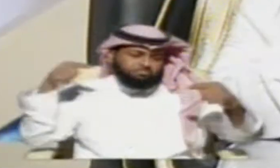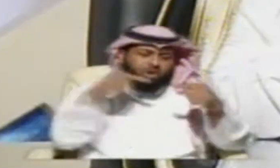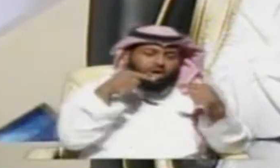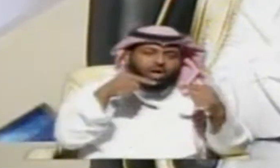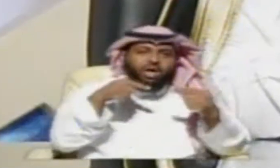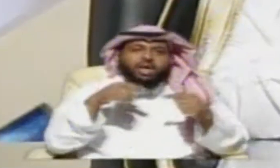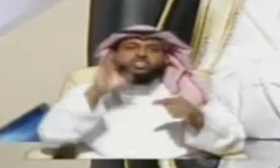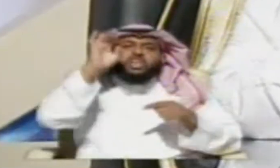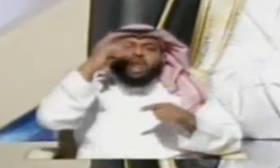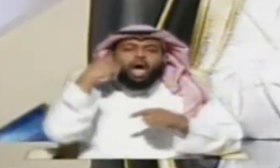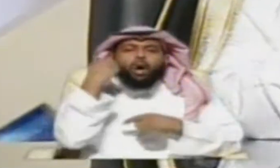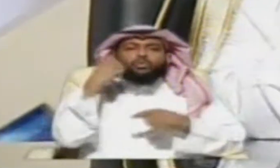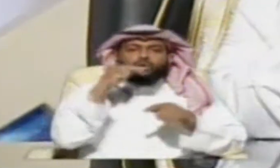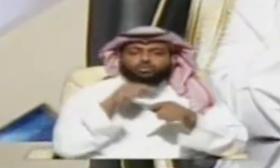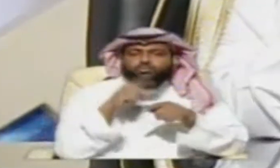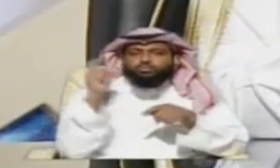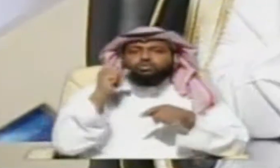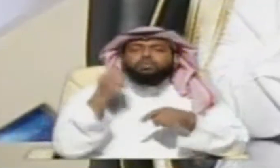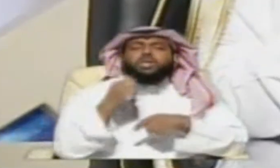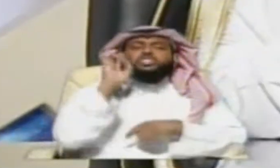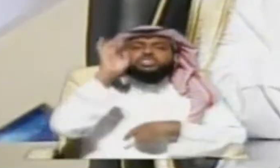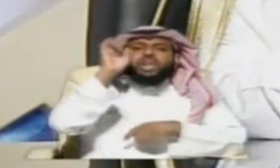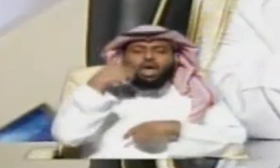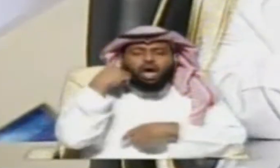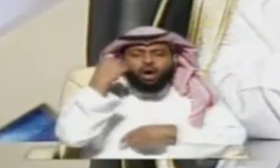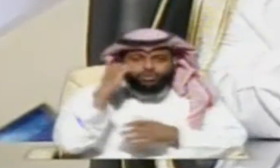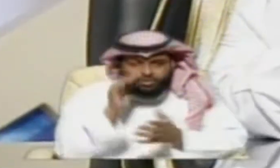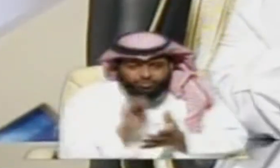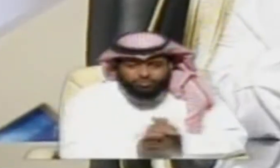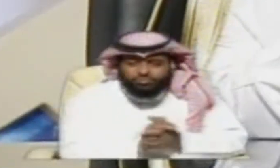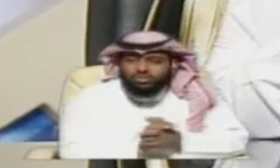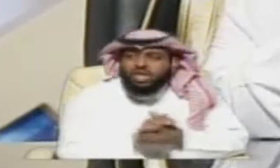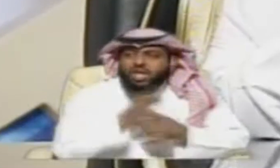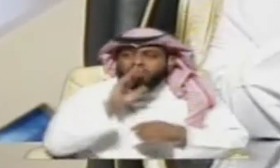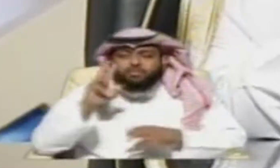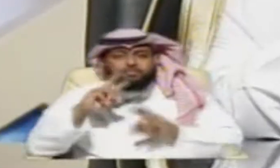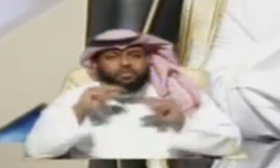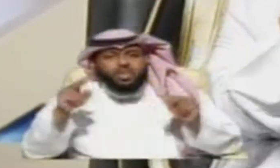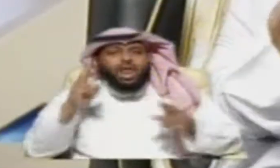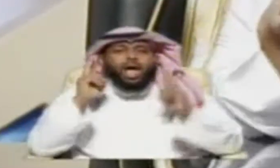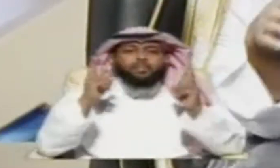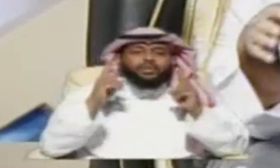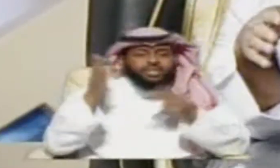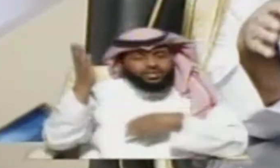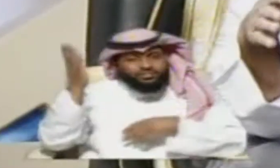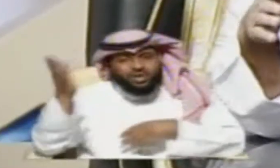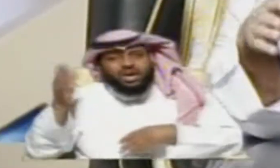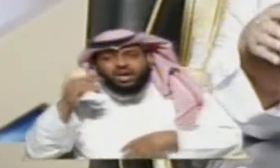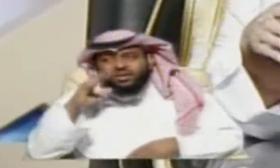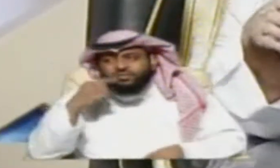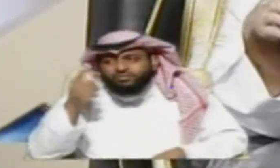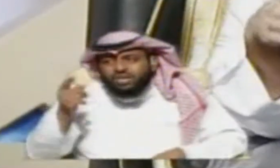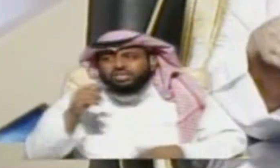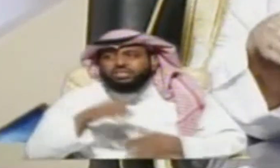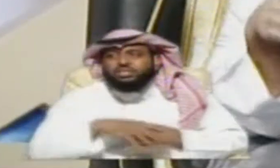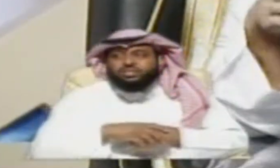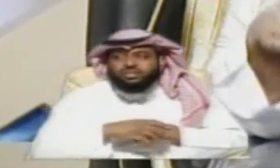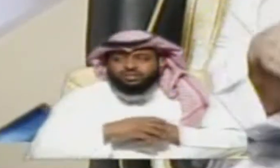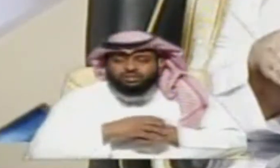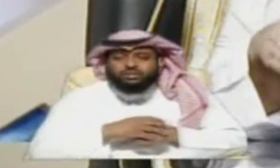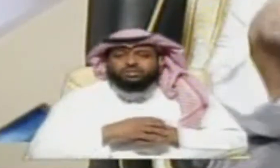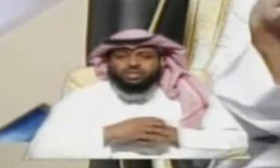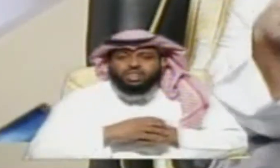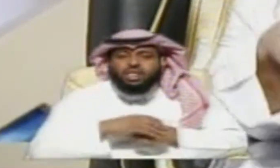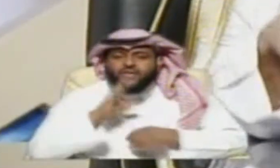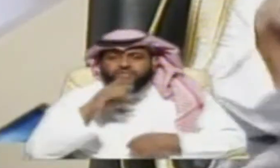هذا مشروع، وغضت الطرف وأغفلت أعينها عن ما يجري من لأولئك